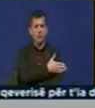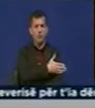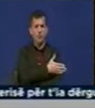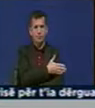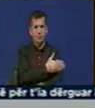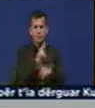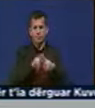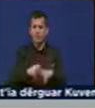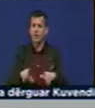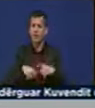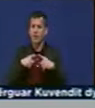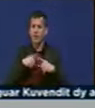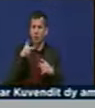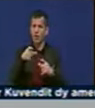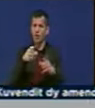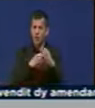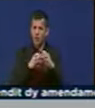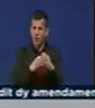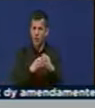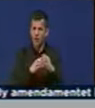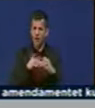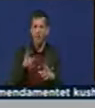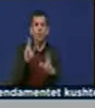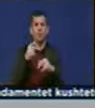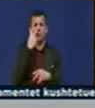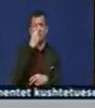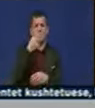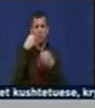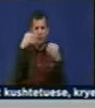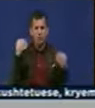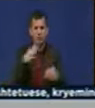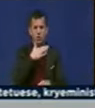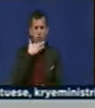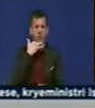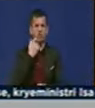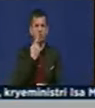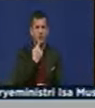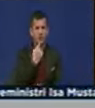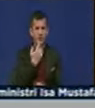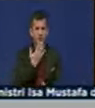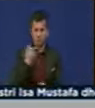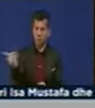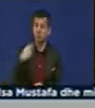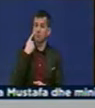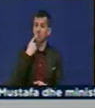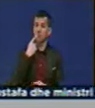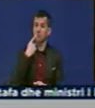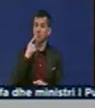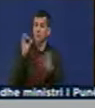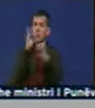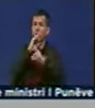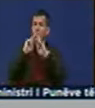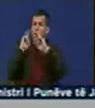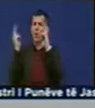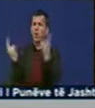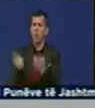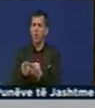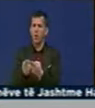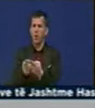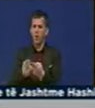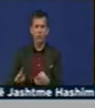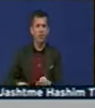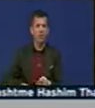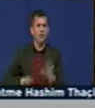ka jetuar gjatë në Shkodër dhe ai ka dhënë një cilësim që mua më ka pëlqyer shumë. Ai ka thënë që në asnjë vend të botës grat